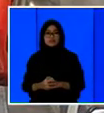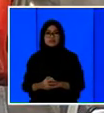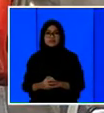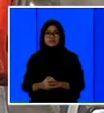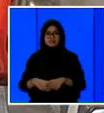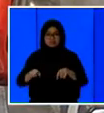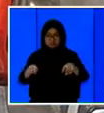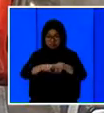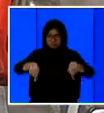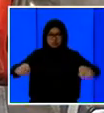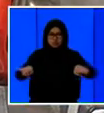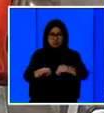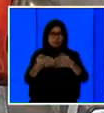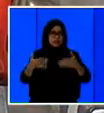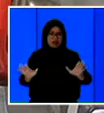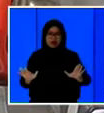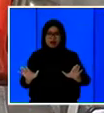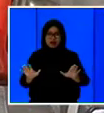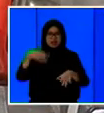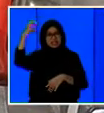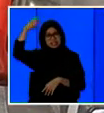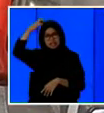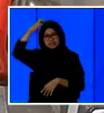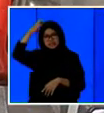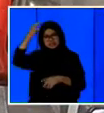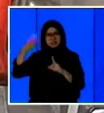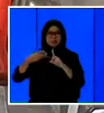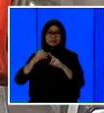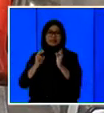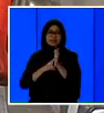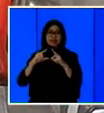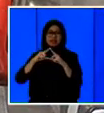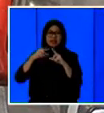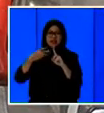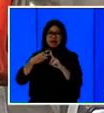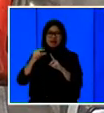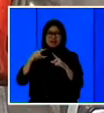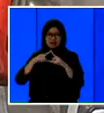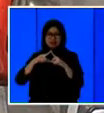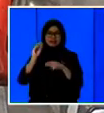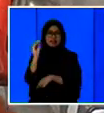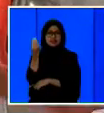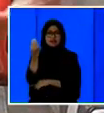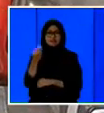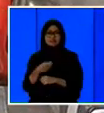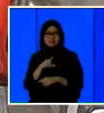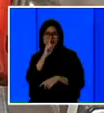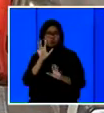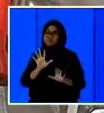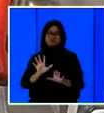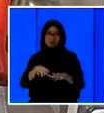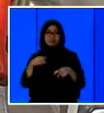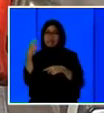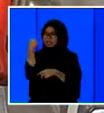gorong-gorong besi ini, maka dinas terkait yakni Dinas Bina Marga DKI Jakarta tidak tinggal diam. Dan seperti yang Anda bisa saksikan di belakang saya